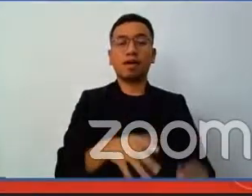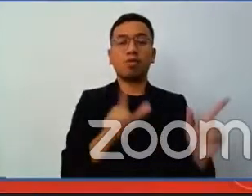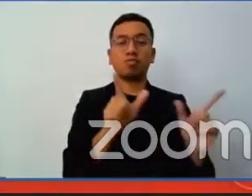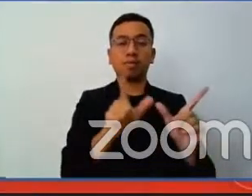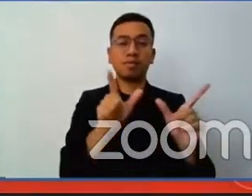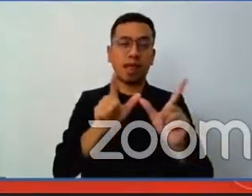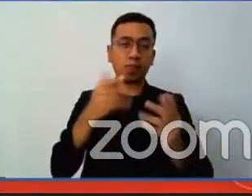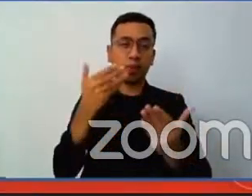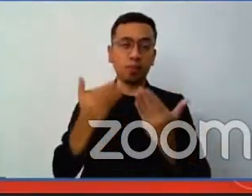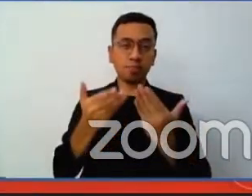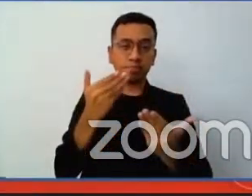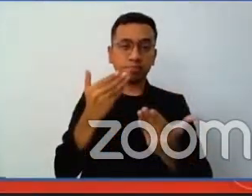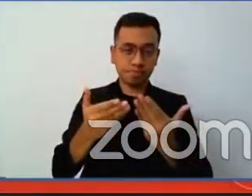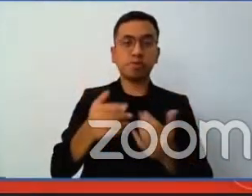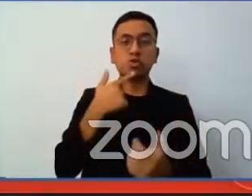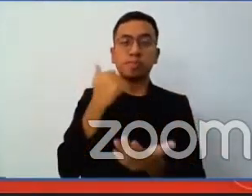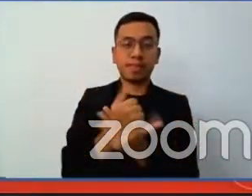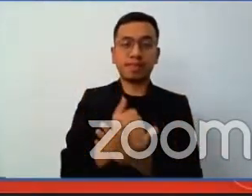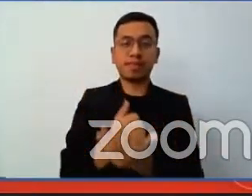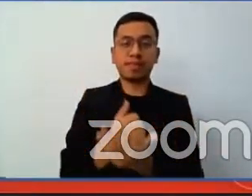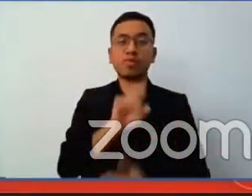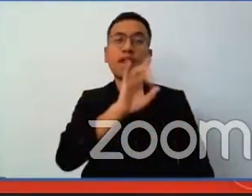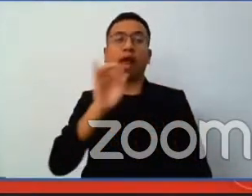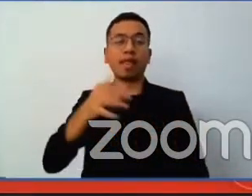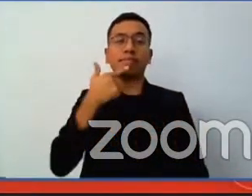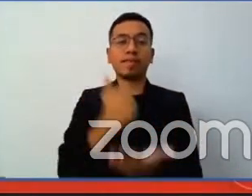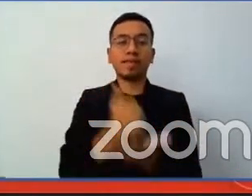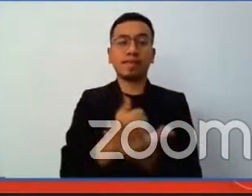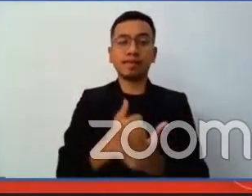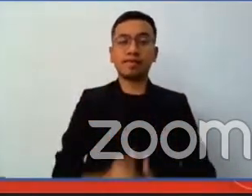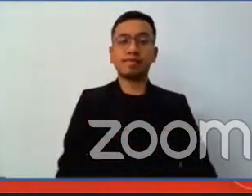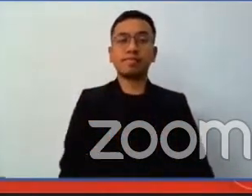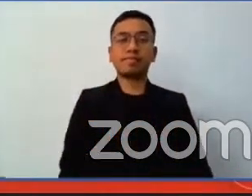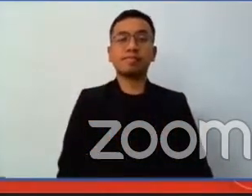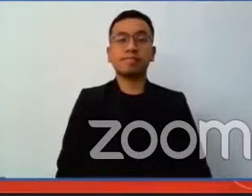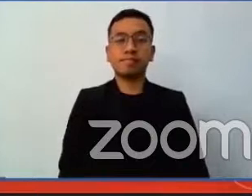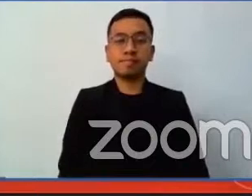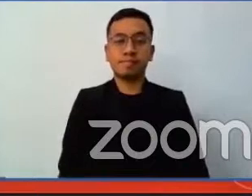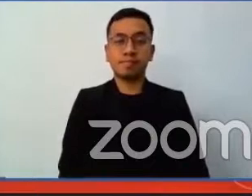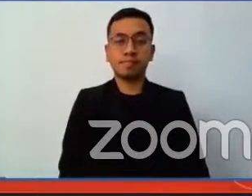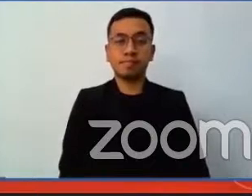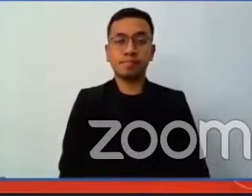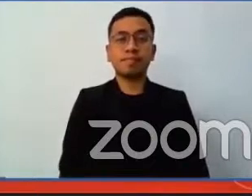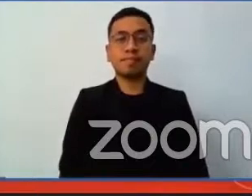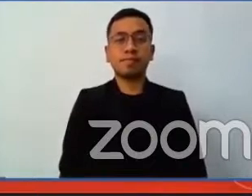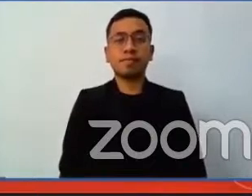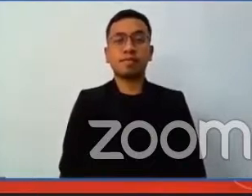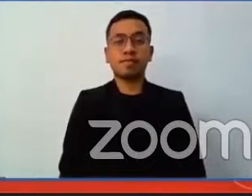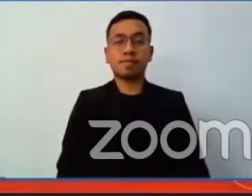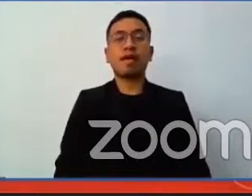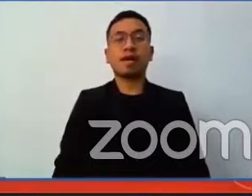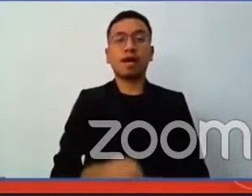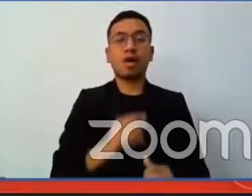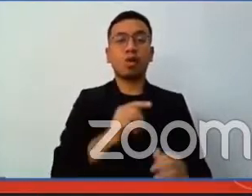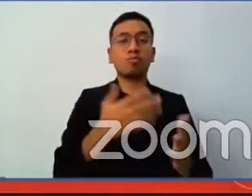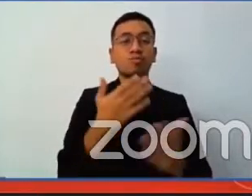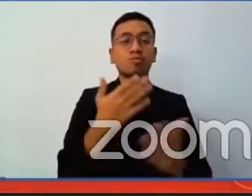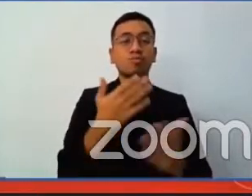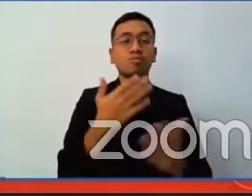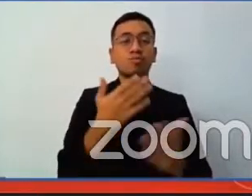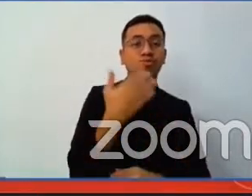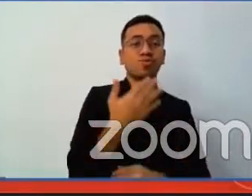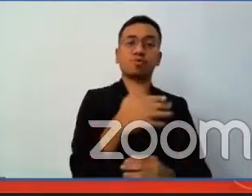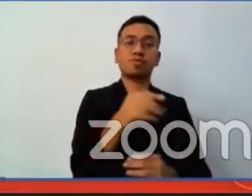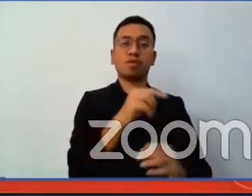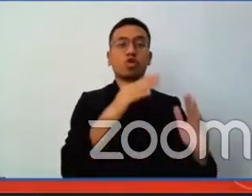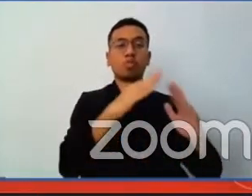pembelajaran sangat kita butuhkan. Nah, jadi sebelum laboratorium saya pribadi kenal, itu biasanya